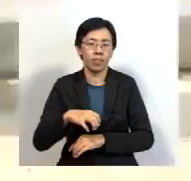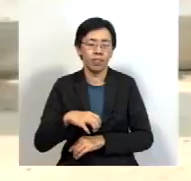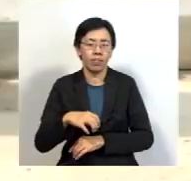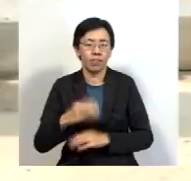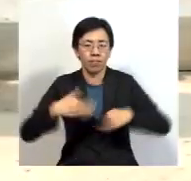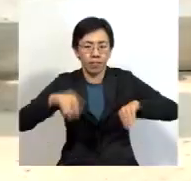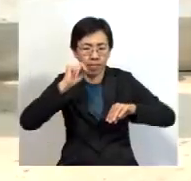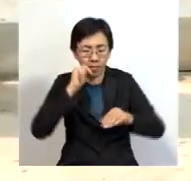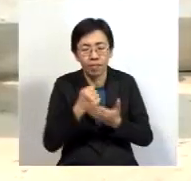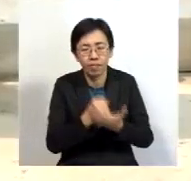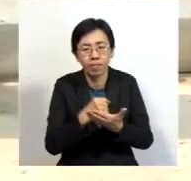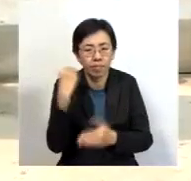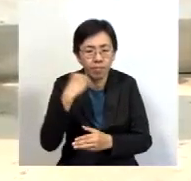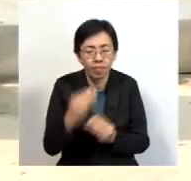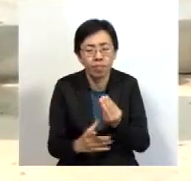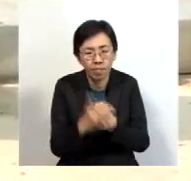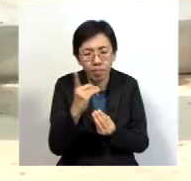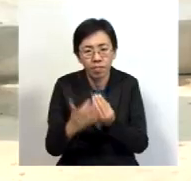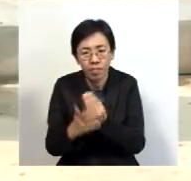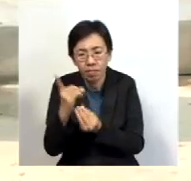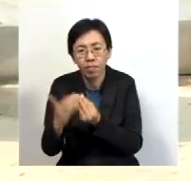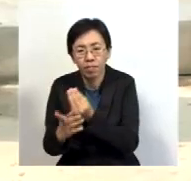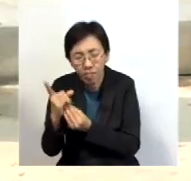ก็จะเข้าไปช่วยเหลือเป็นประจำทุกสัปดาห์สัปดาห์ละ